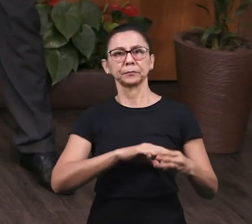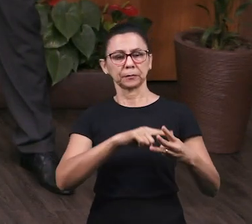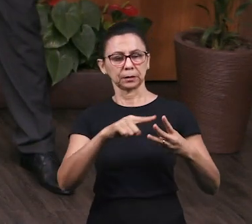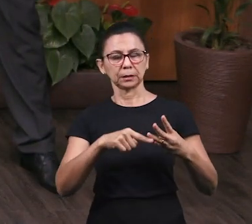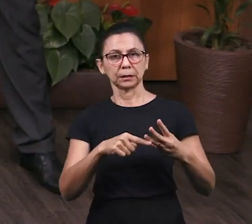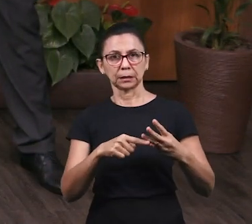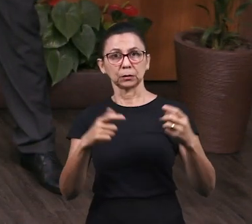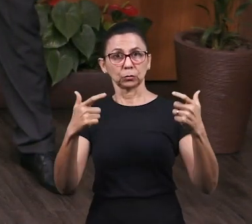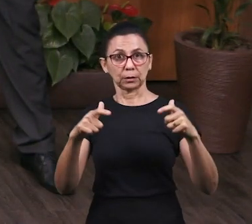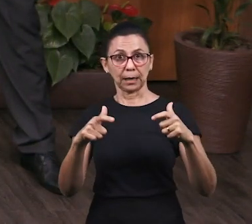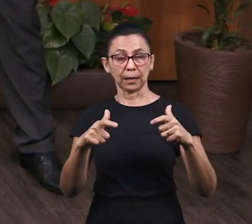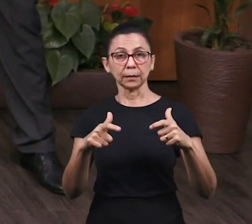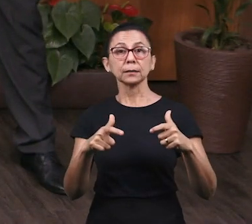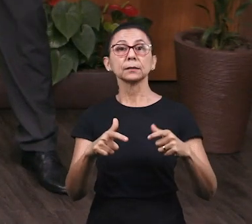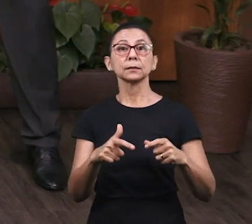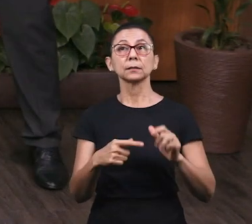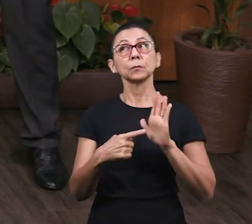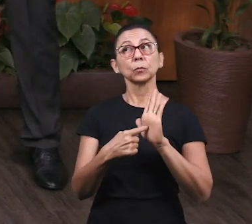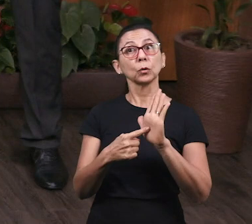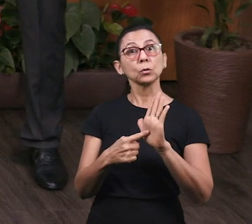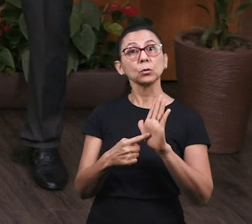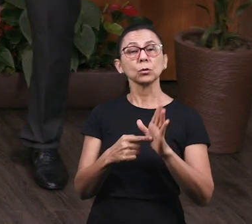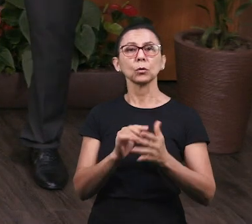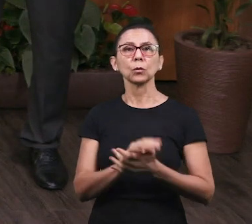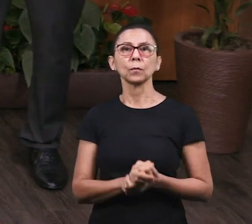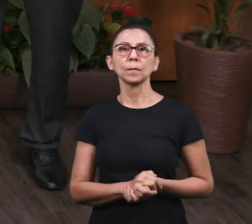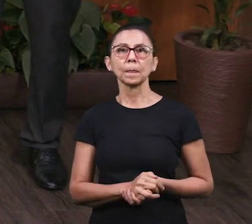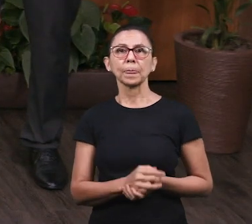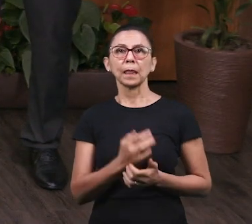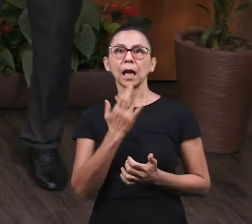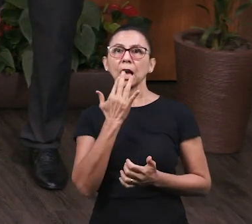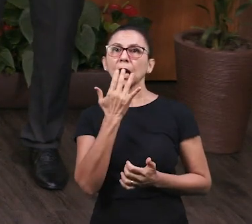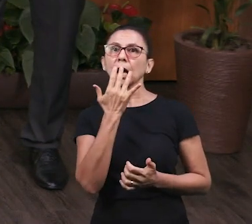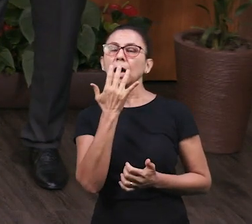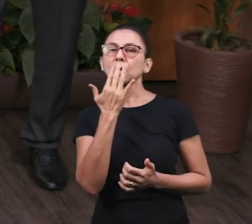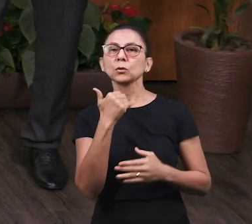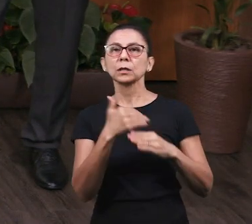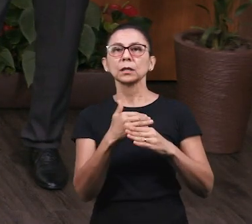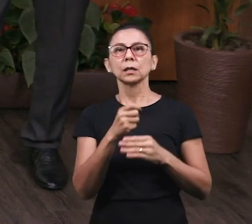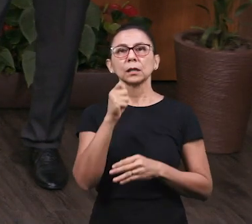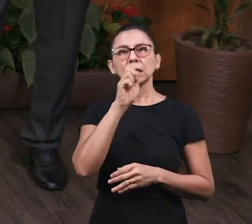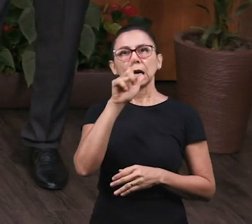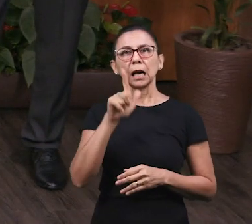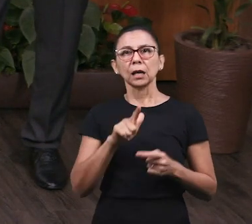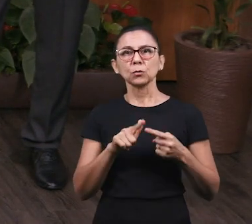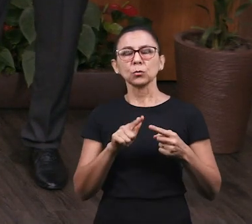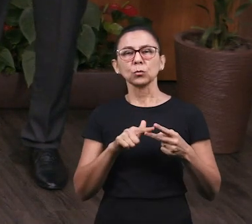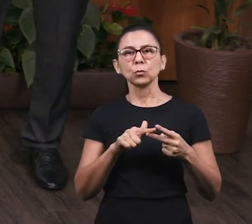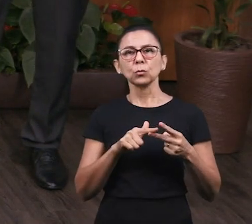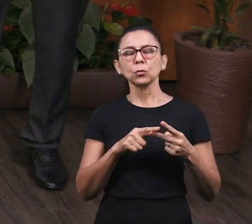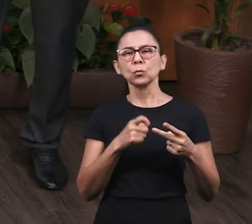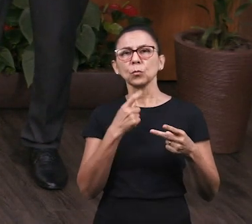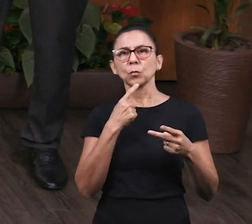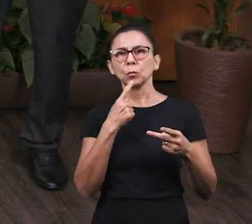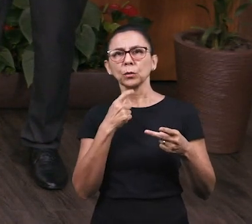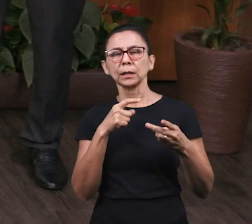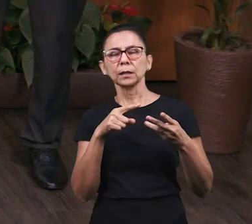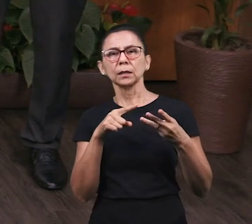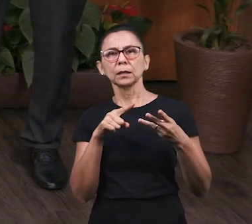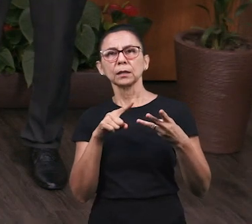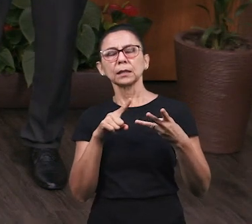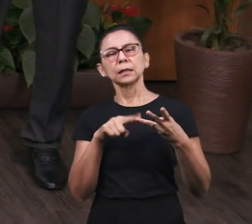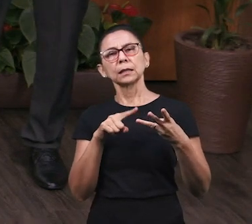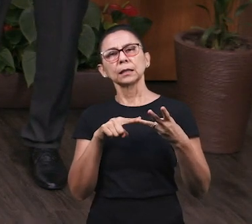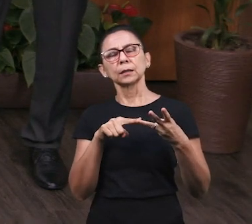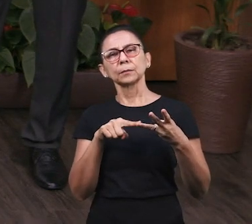tu as cités avaient les mêmes couleurs, qui étaient bleu, pourpre, cramoisi et la couleur blanche, qui